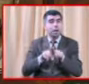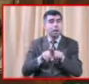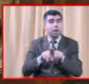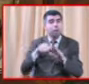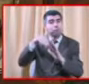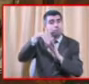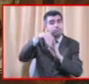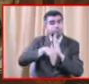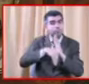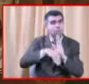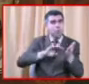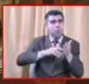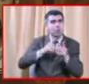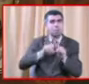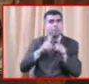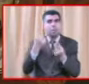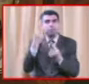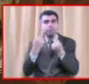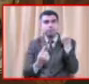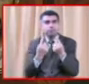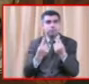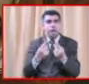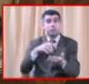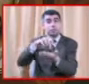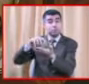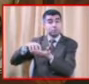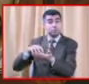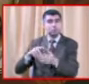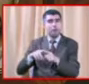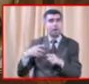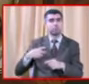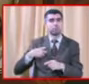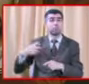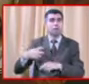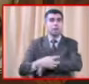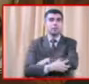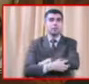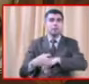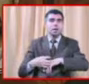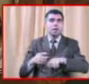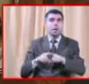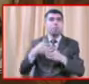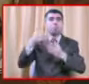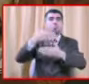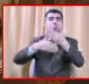الفوارق بين الجهات والفئات الغنية والفقيرة فيما يتعلق بالمؤسسات الصحية